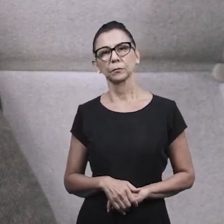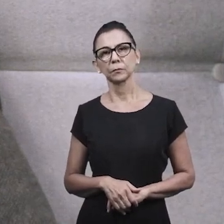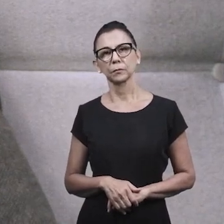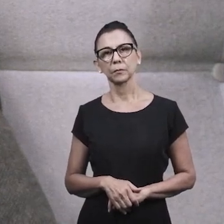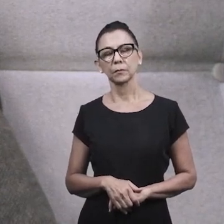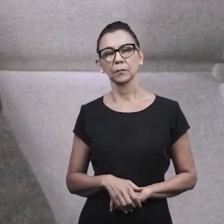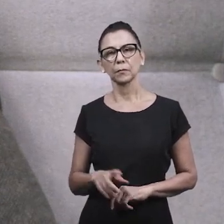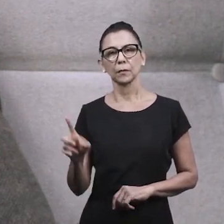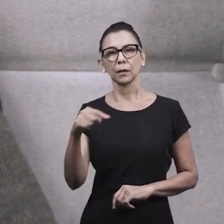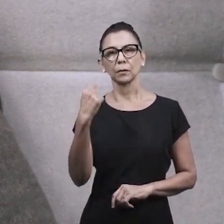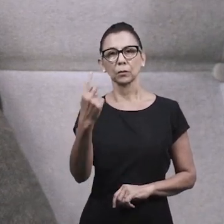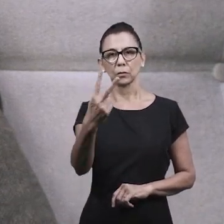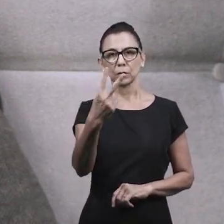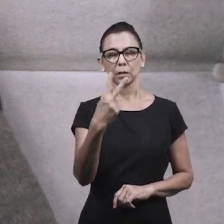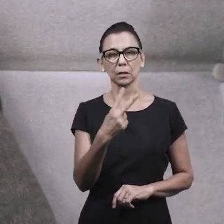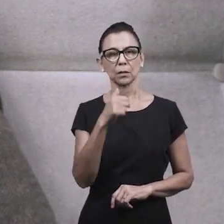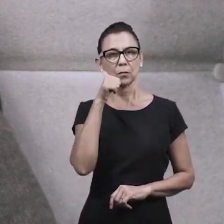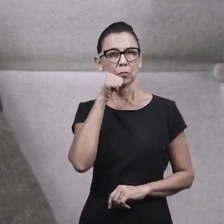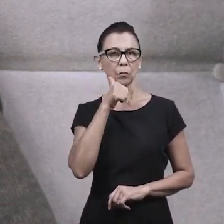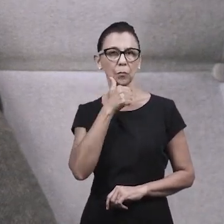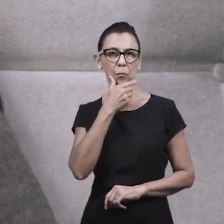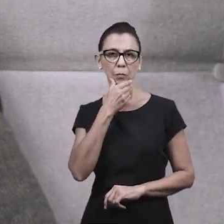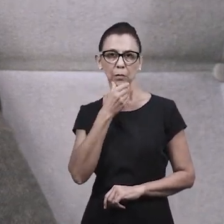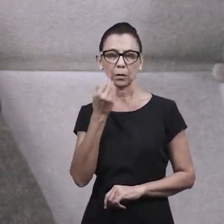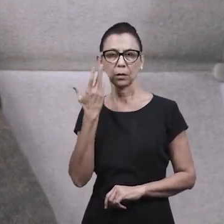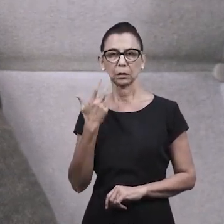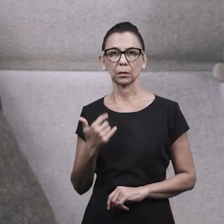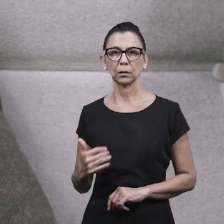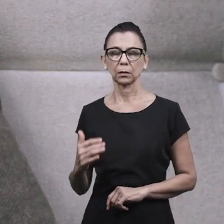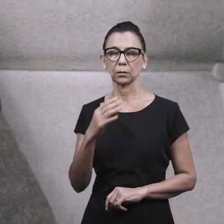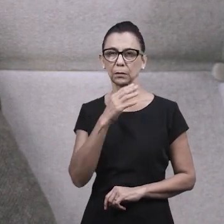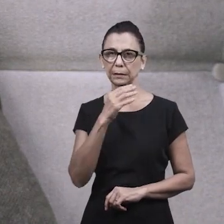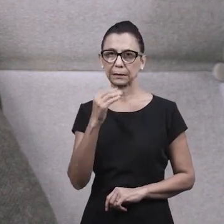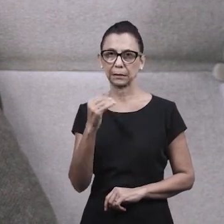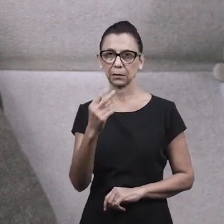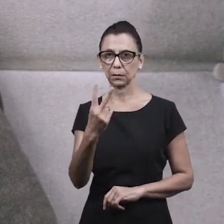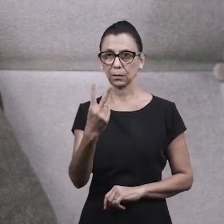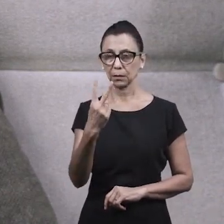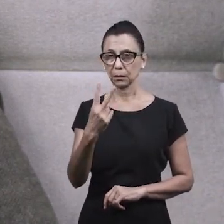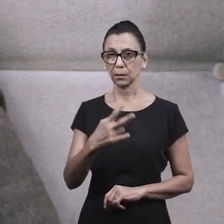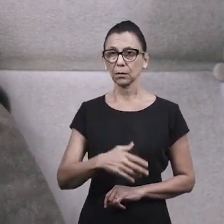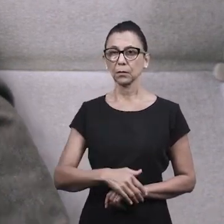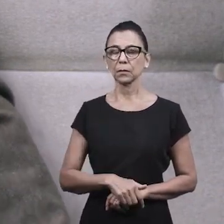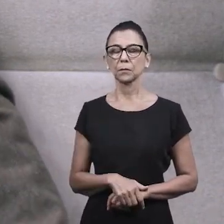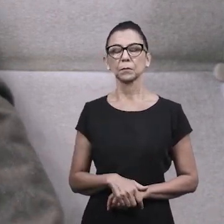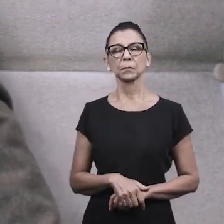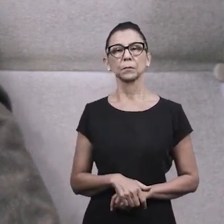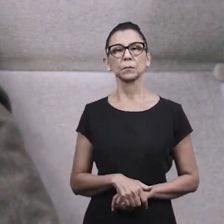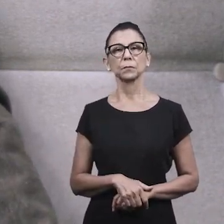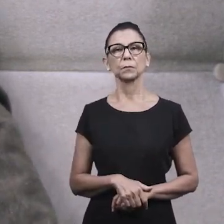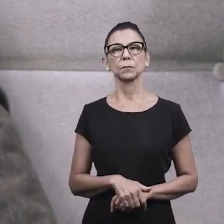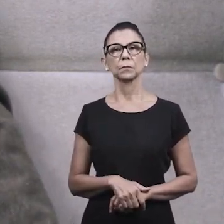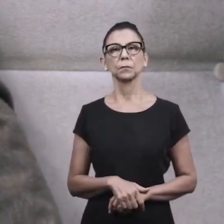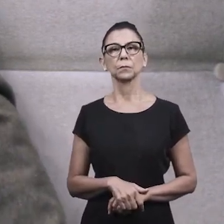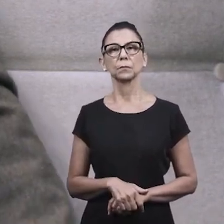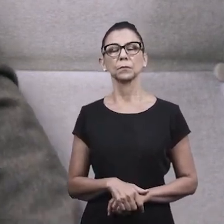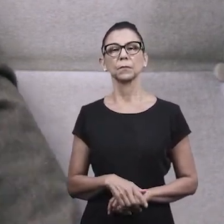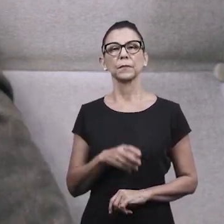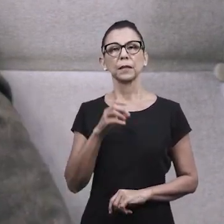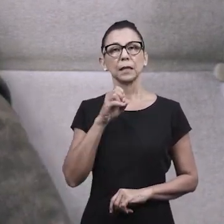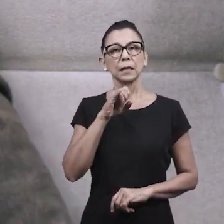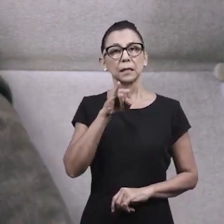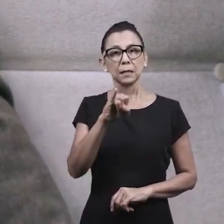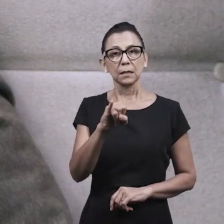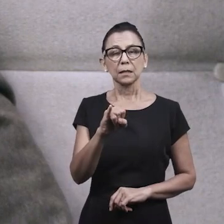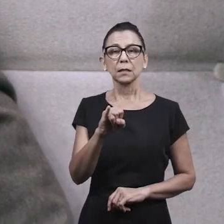tous qui nous assistent, monsieur, madame, enfants, adolescents, si Jésus était